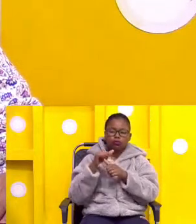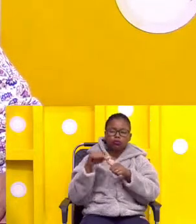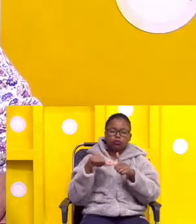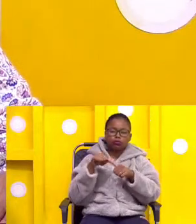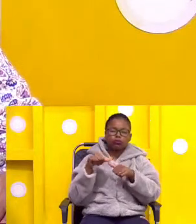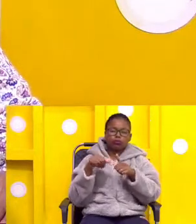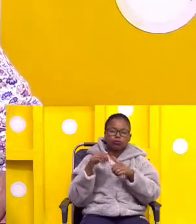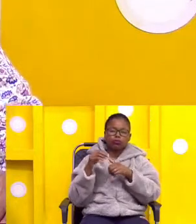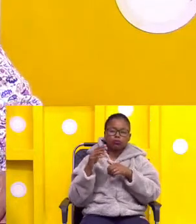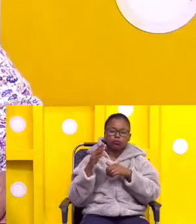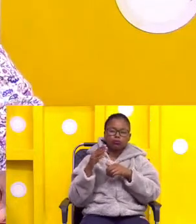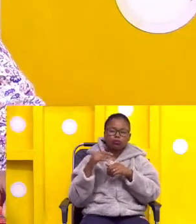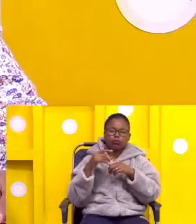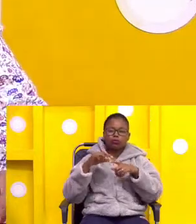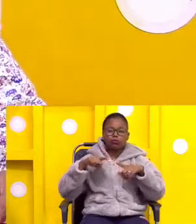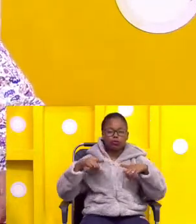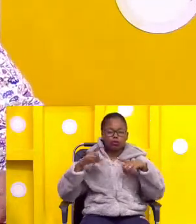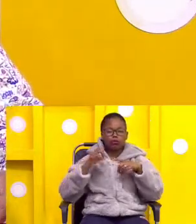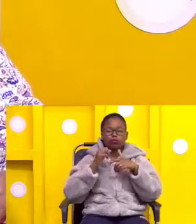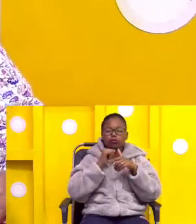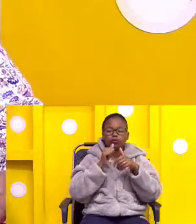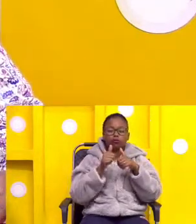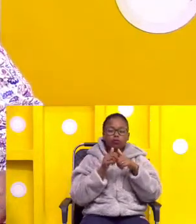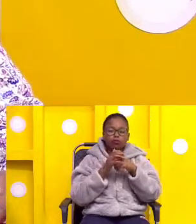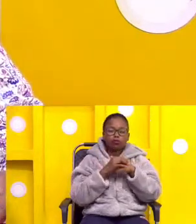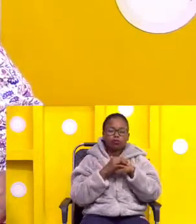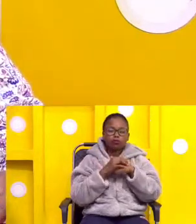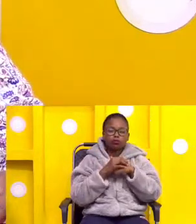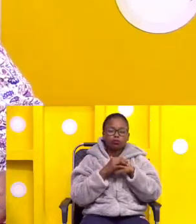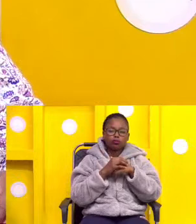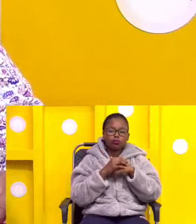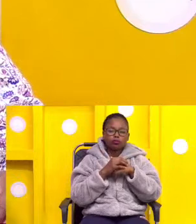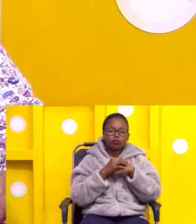Tuwe muweo kana tutari muweo.